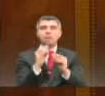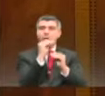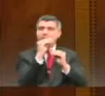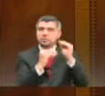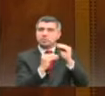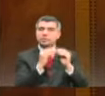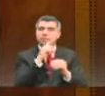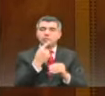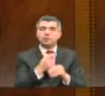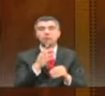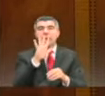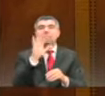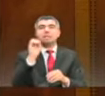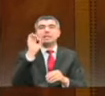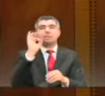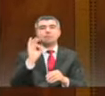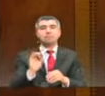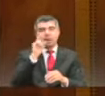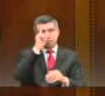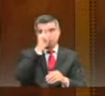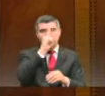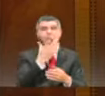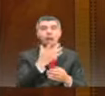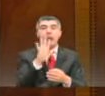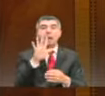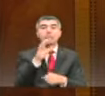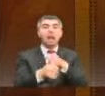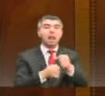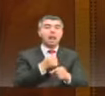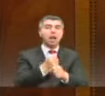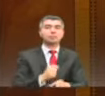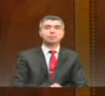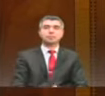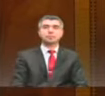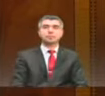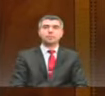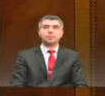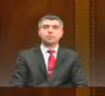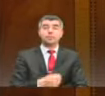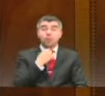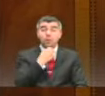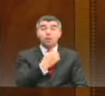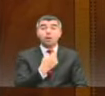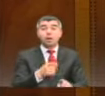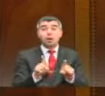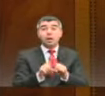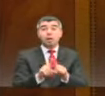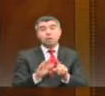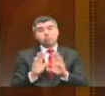غير اللائق الموجود ب 50% إن شاء الله في هاد 5 سنوات بإذن الله. إنعاش وتشجيع